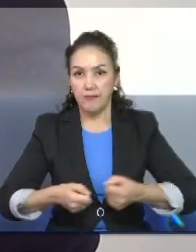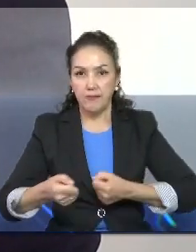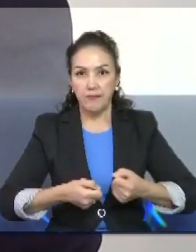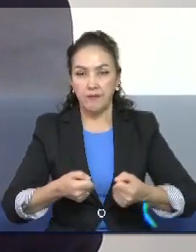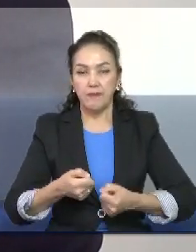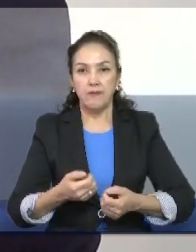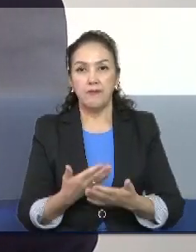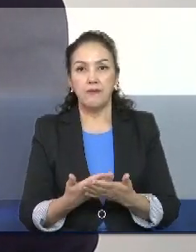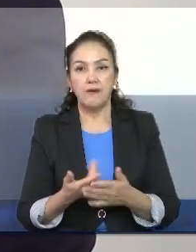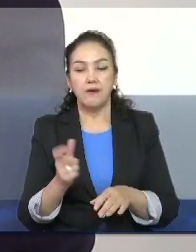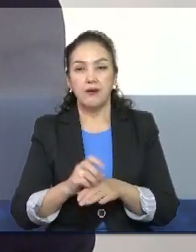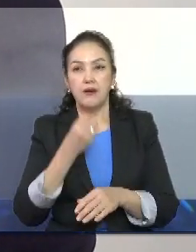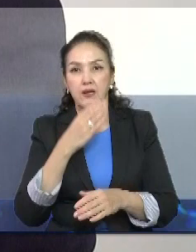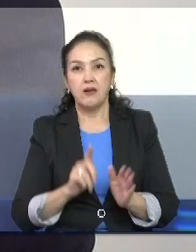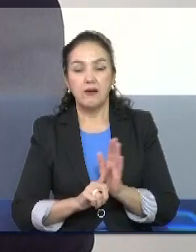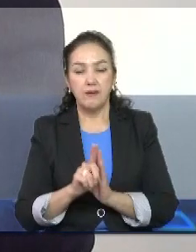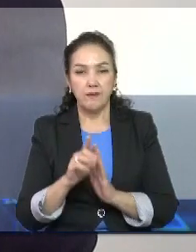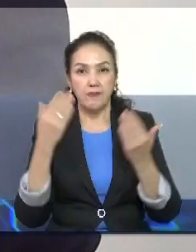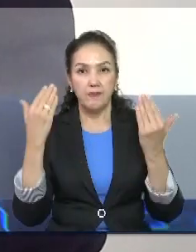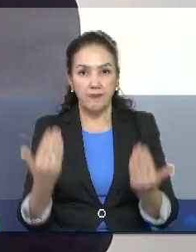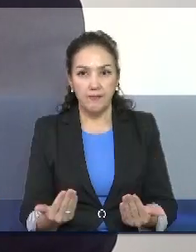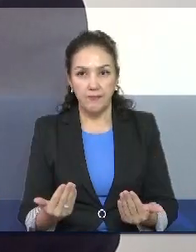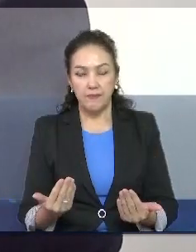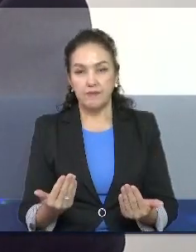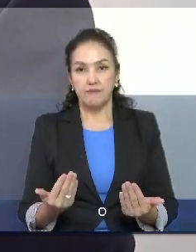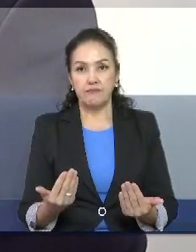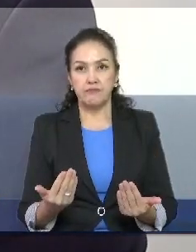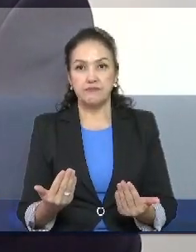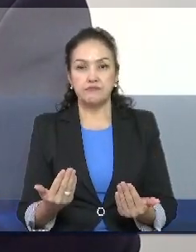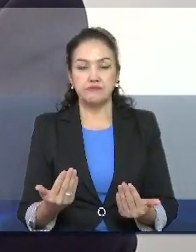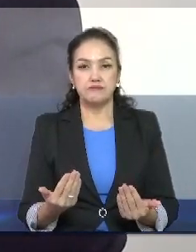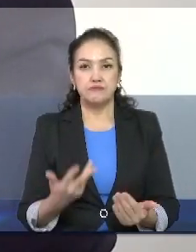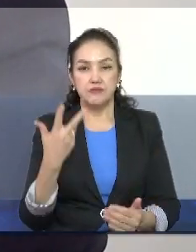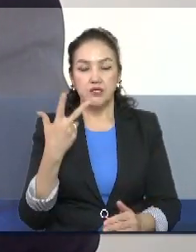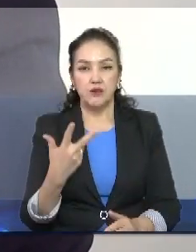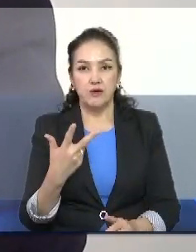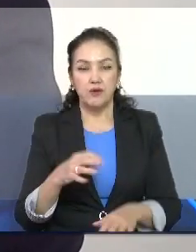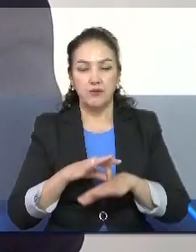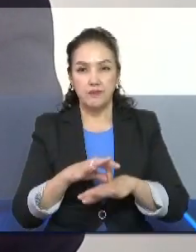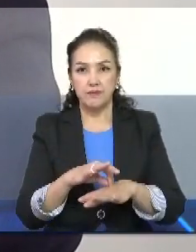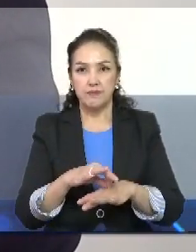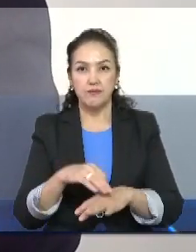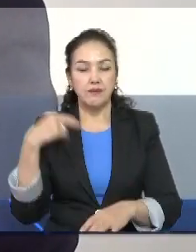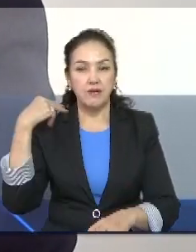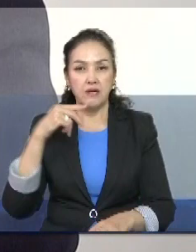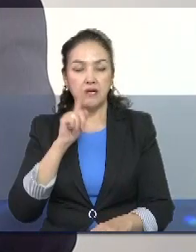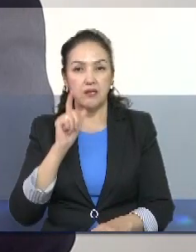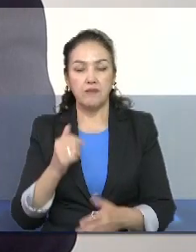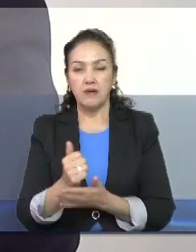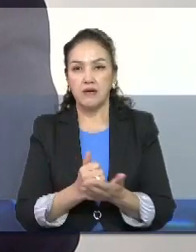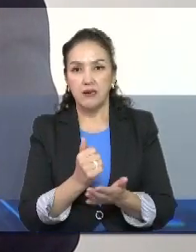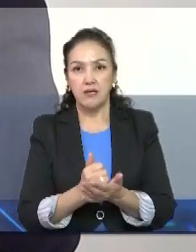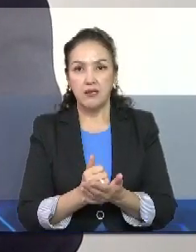жүргізу үшін өте жақсы бастама. Енді қазіргі үшінші өткізіліп жатырған президенттік жастар кадр